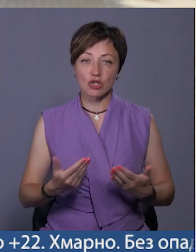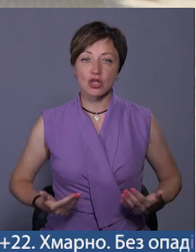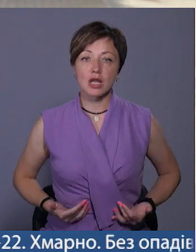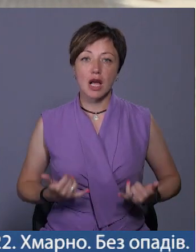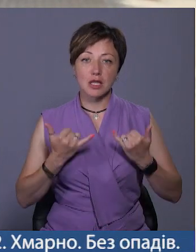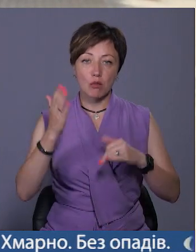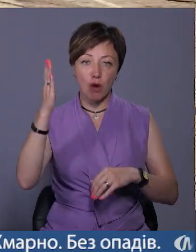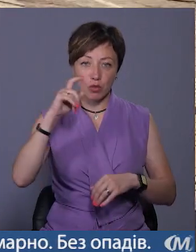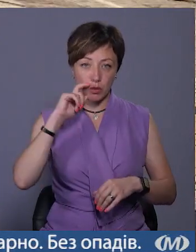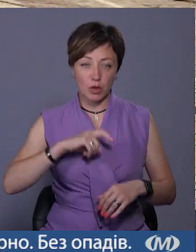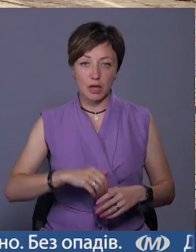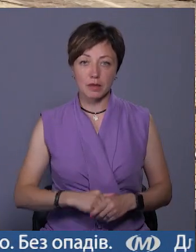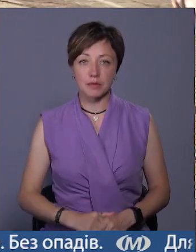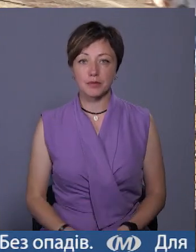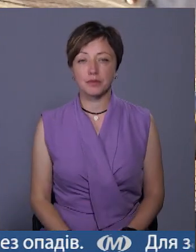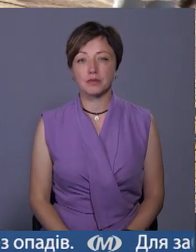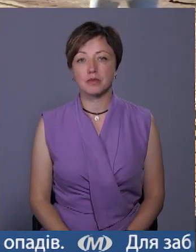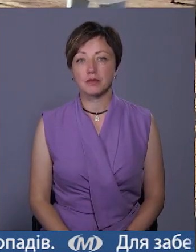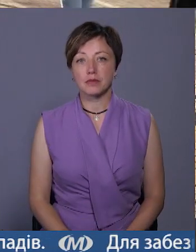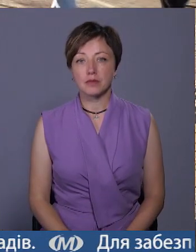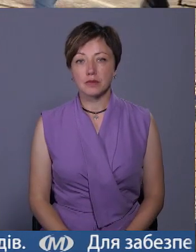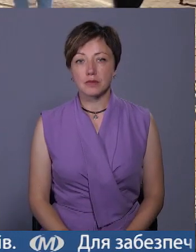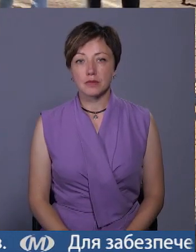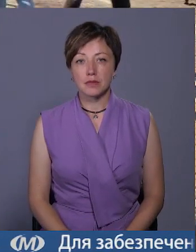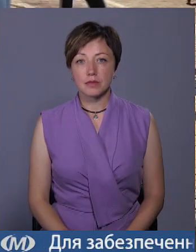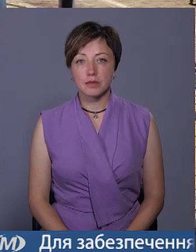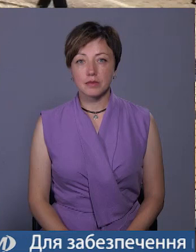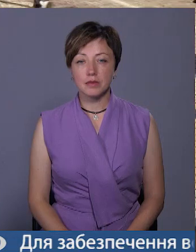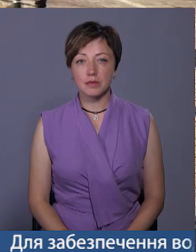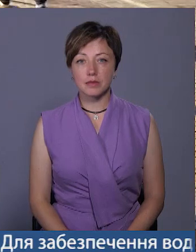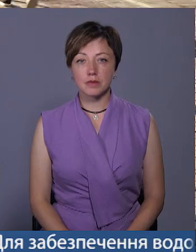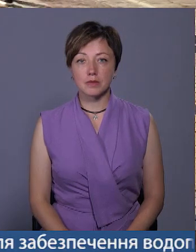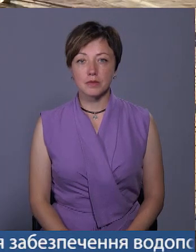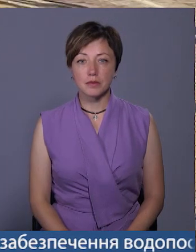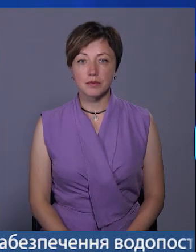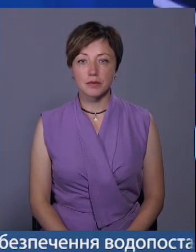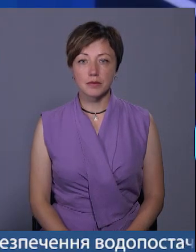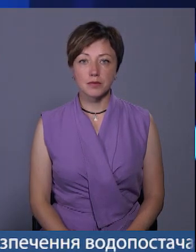заради майбутнього країни. Ірина Кондратюк, Юрій Старушкін, Микола Юрковський. Новини міста.